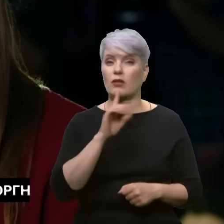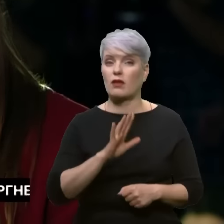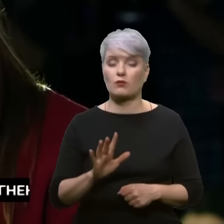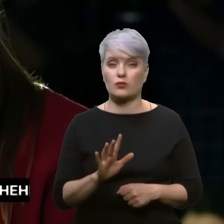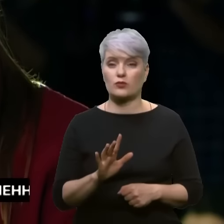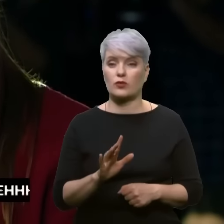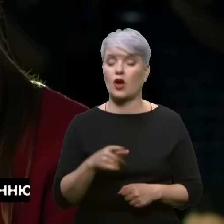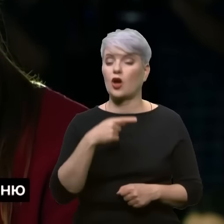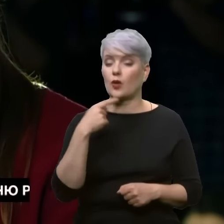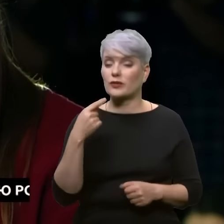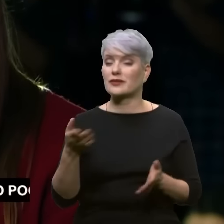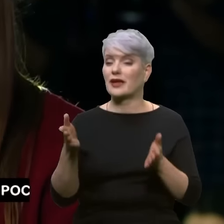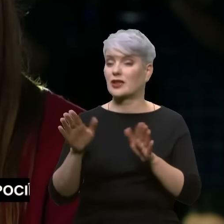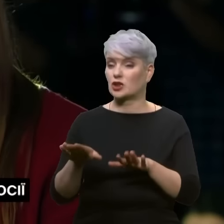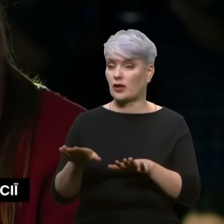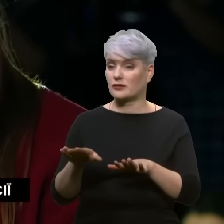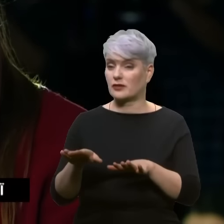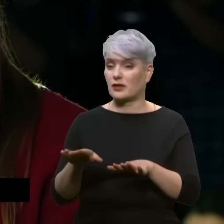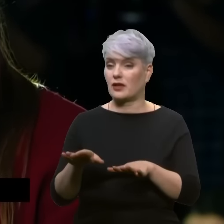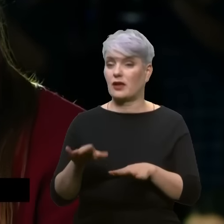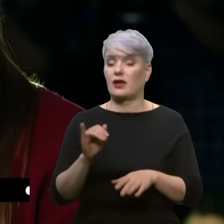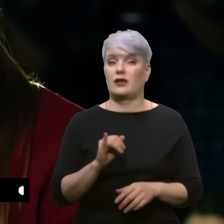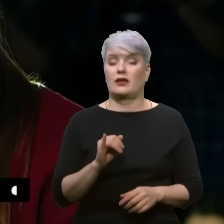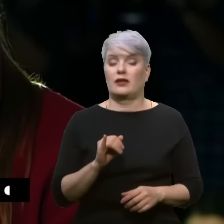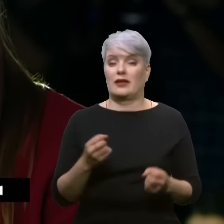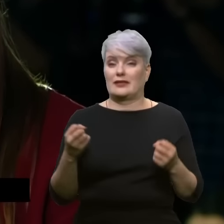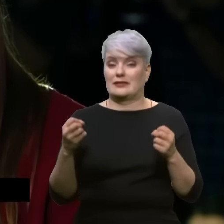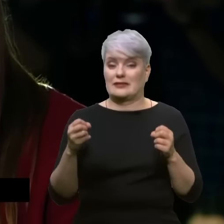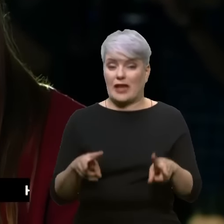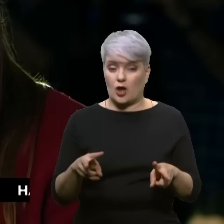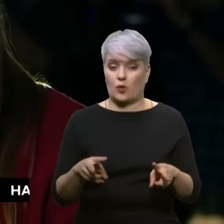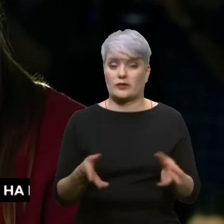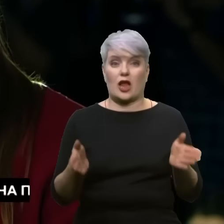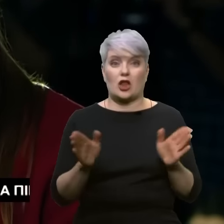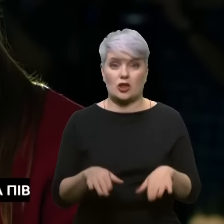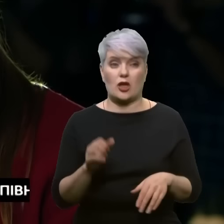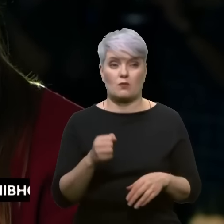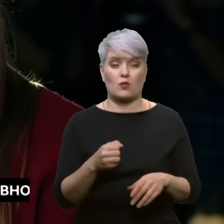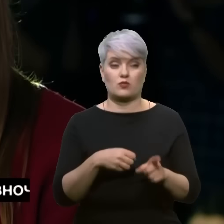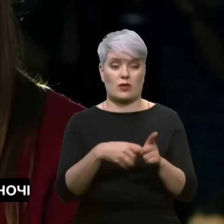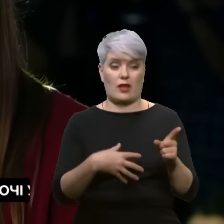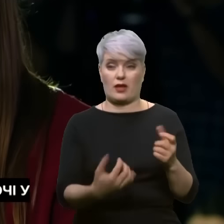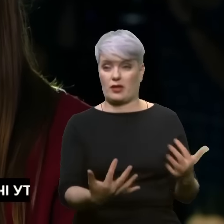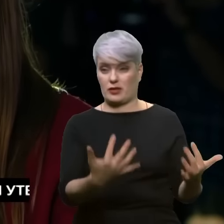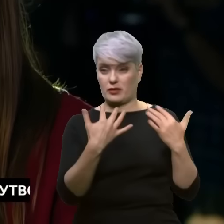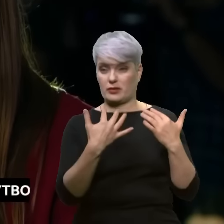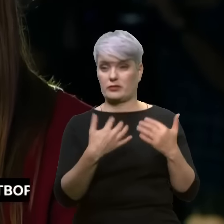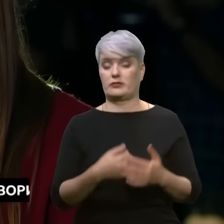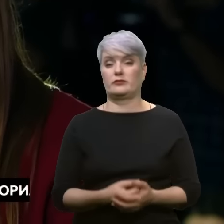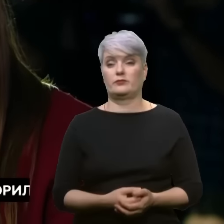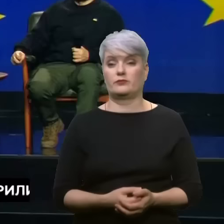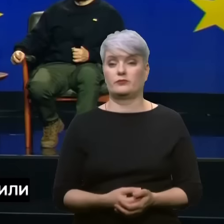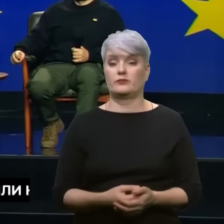що Росія залишається, і, відповідно, загроза залишається, і можуть летіти ракети. Тому, пане